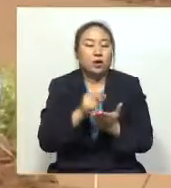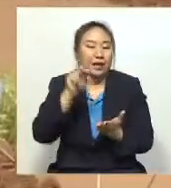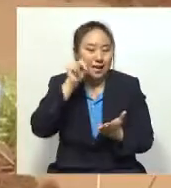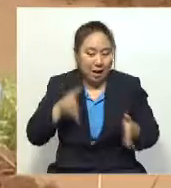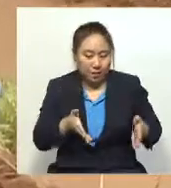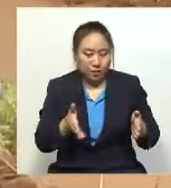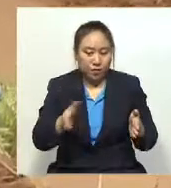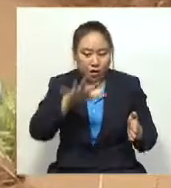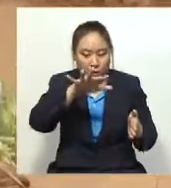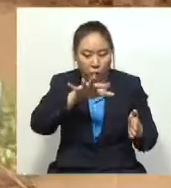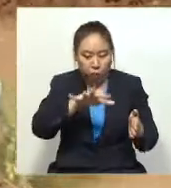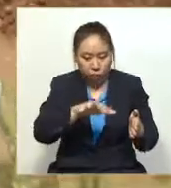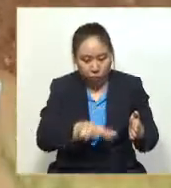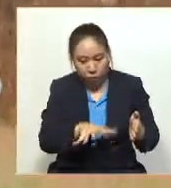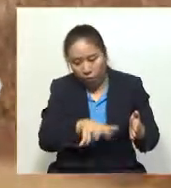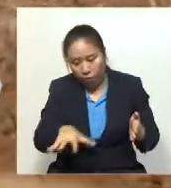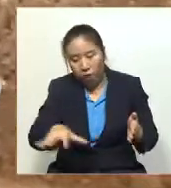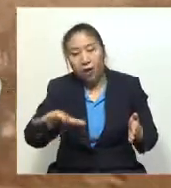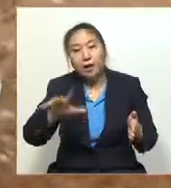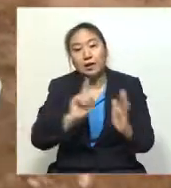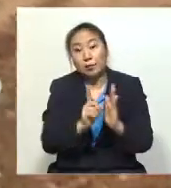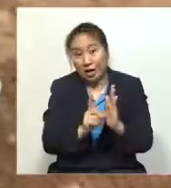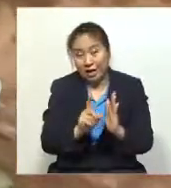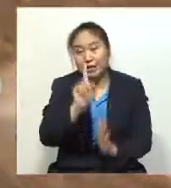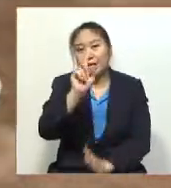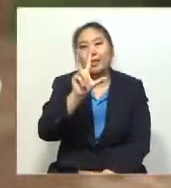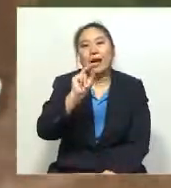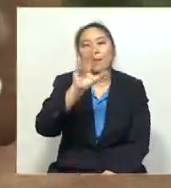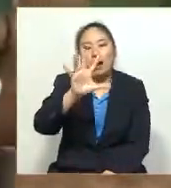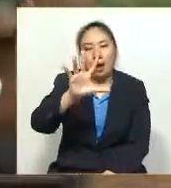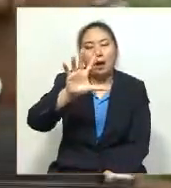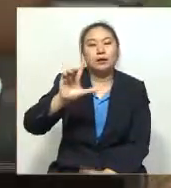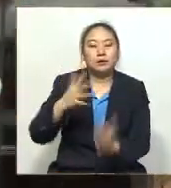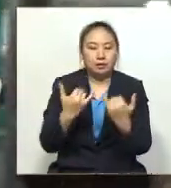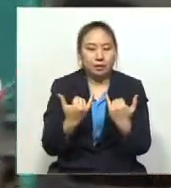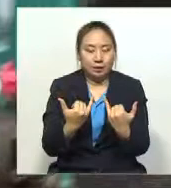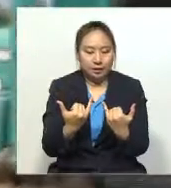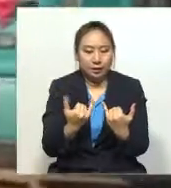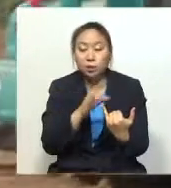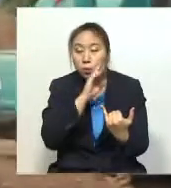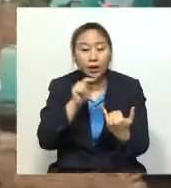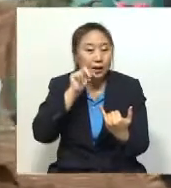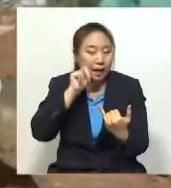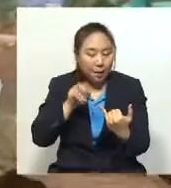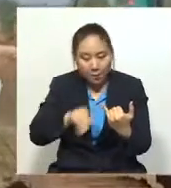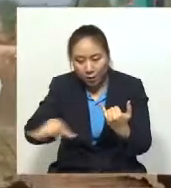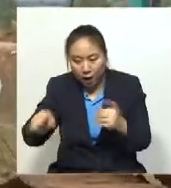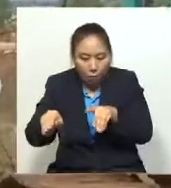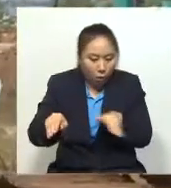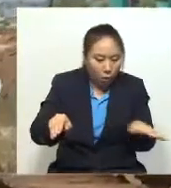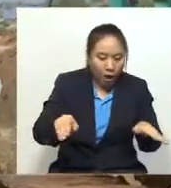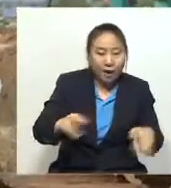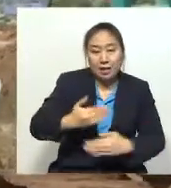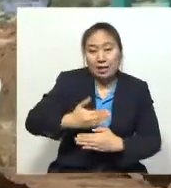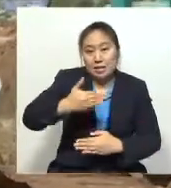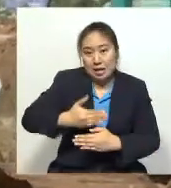ดนี้ได้อีก35ลูกบาศก์เซนติเมตรต่อวินาทีซึ่งหากรวมกันผันน้ำคลองชลประทานทั้งซ้ายและขวาจะตัดน้ำจากเขื่อน